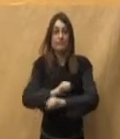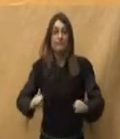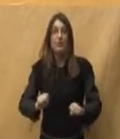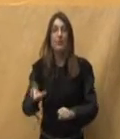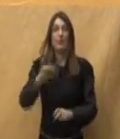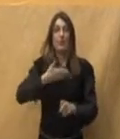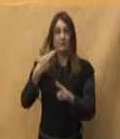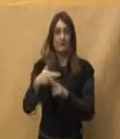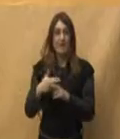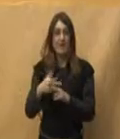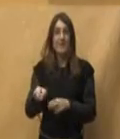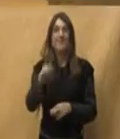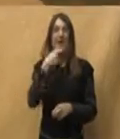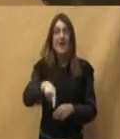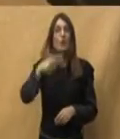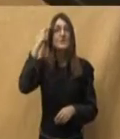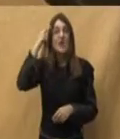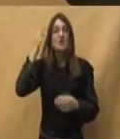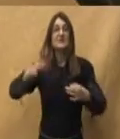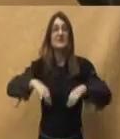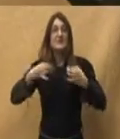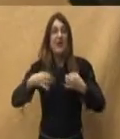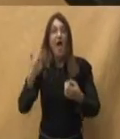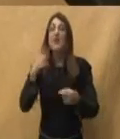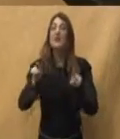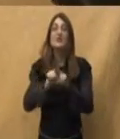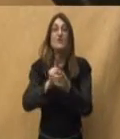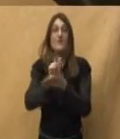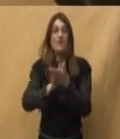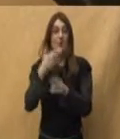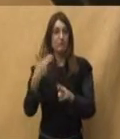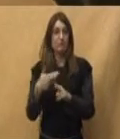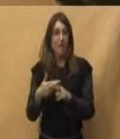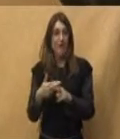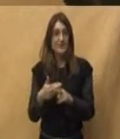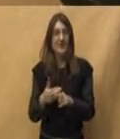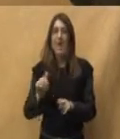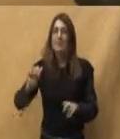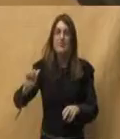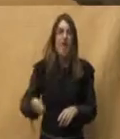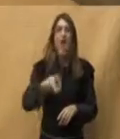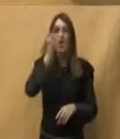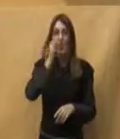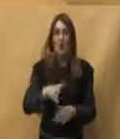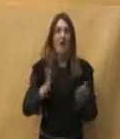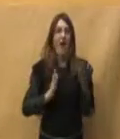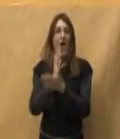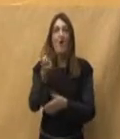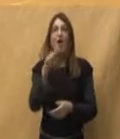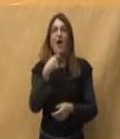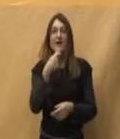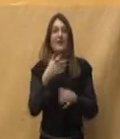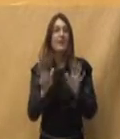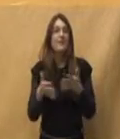oboljeti. Hrana znači zdravlje, ali i bolest istovremeno. Međutim, najgore je kad hrane